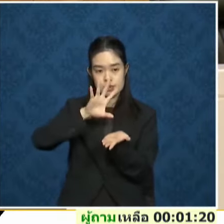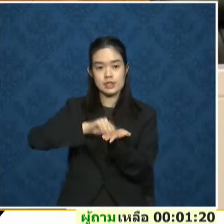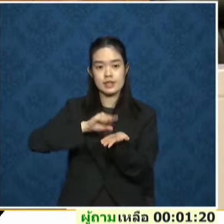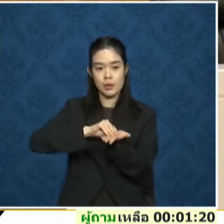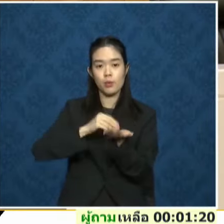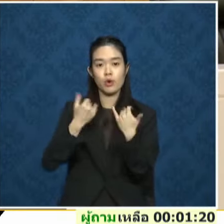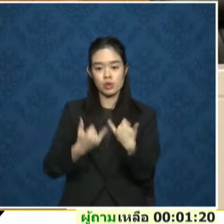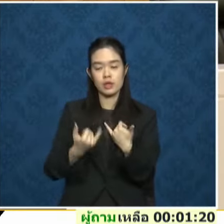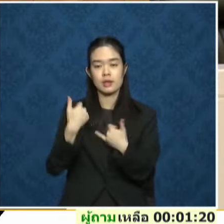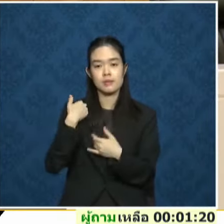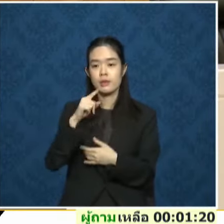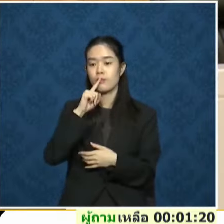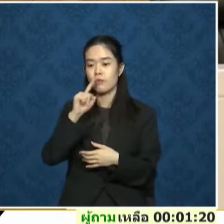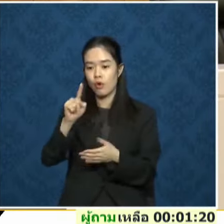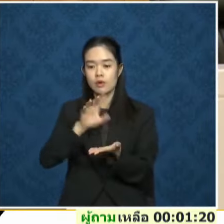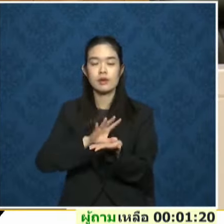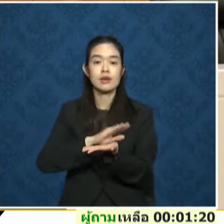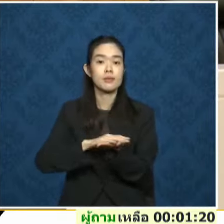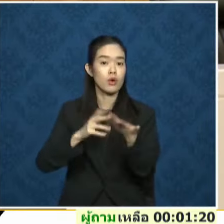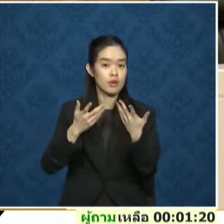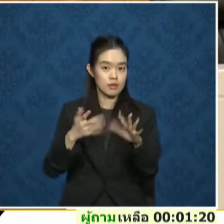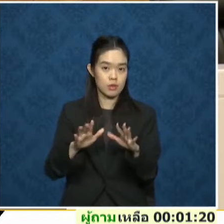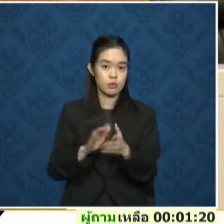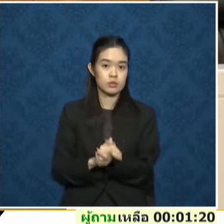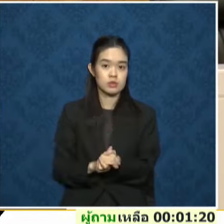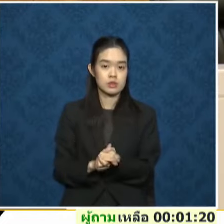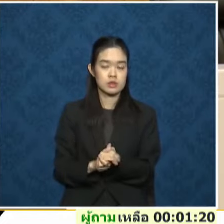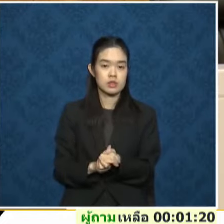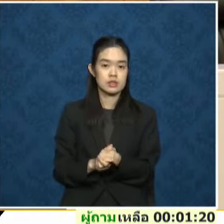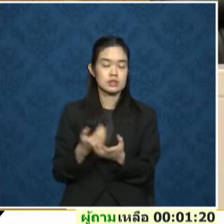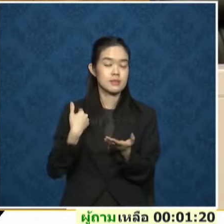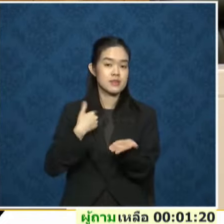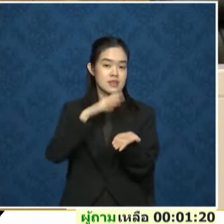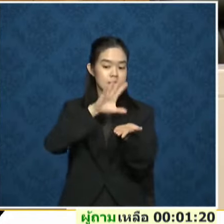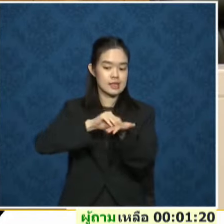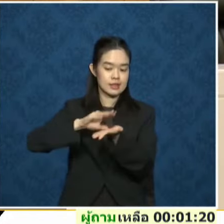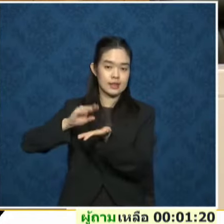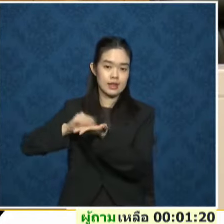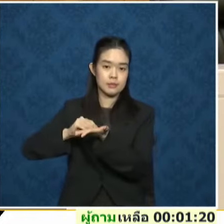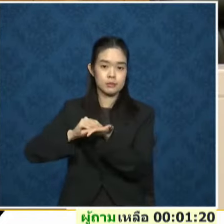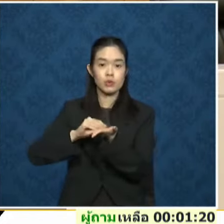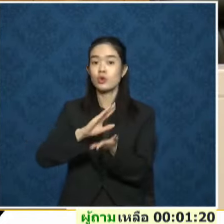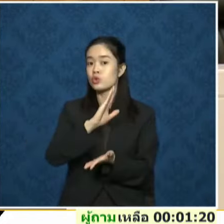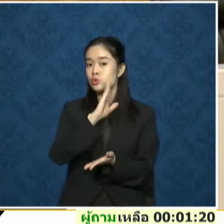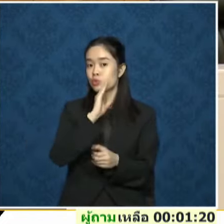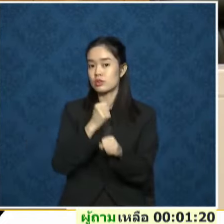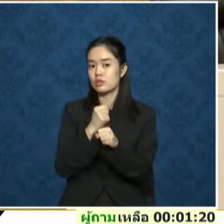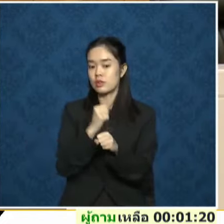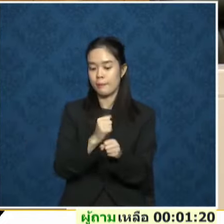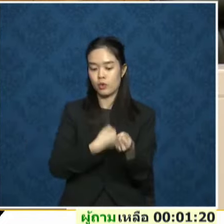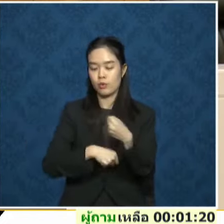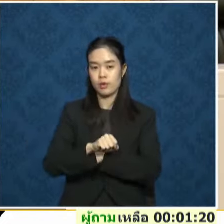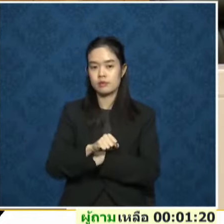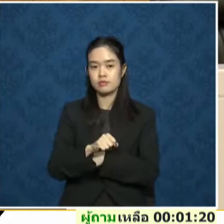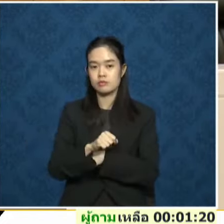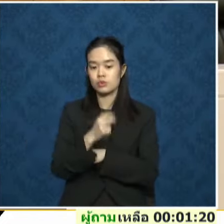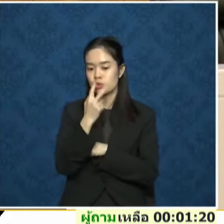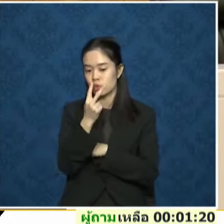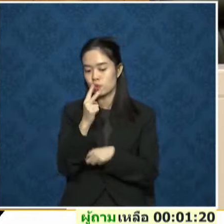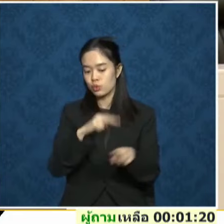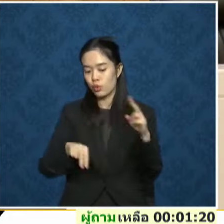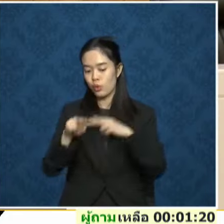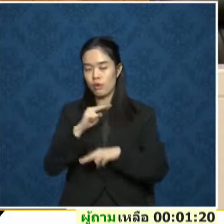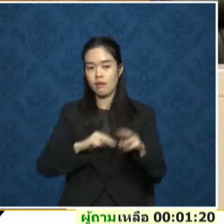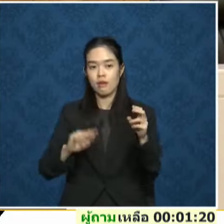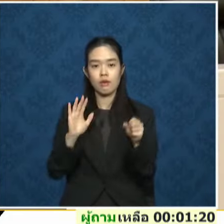จ้งและเหล่านั้นก็จะเป็นข้อมูลที่จะบันทึกไว้ว่าถ้าเกิดเราไม่ได้ปฏิบัติหน้าที่ไม่ดูไม่ให้ความสนใจต